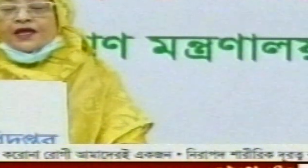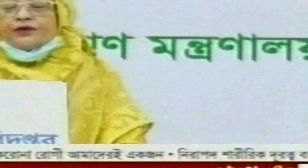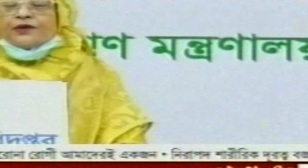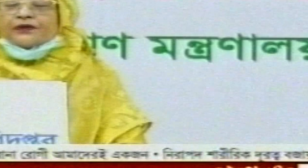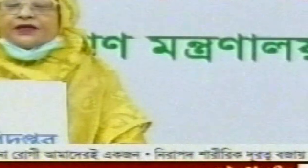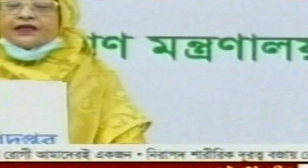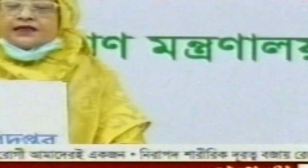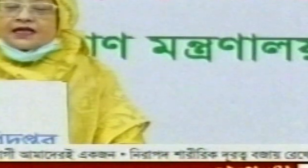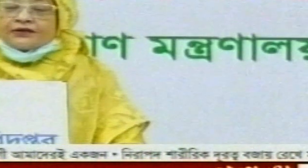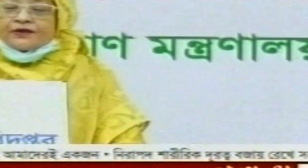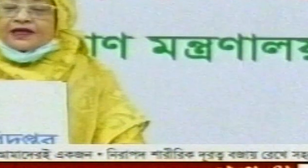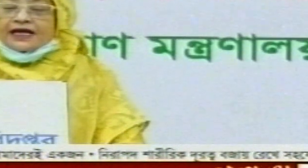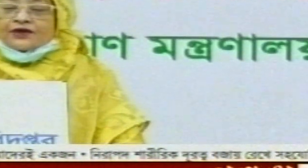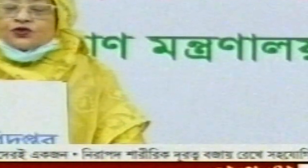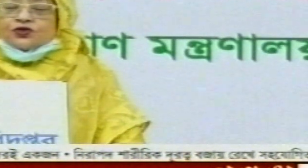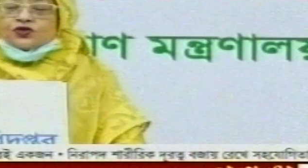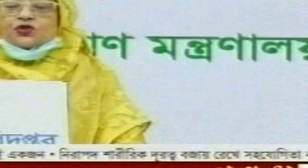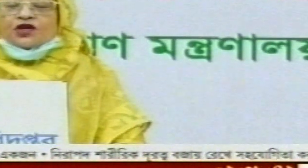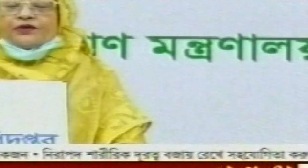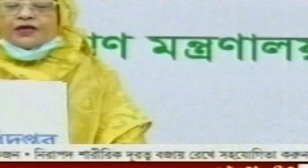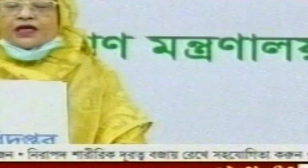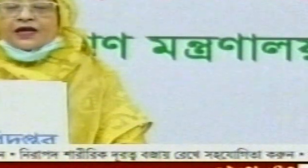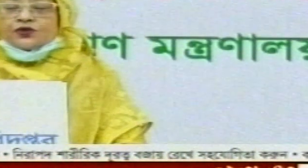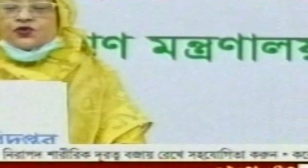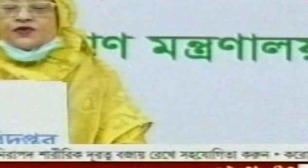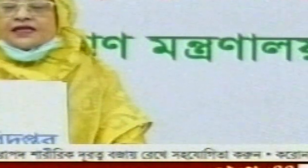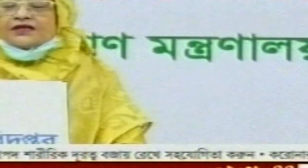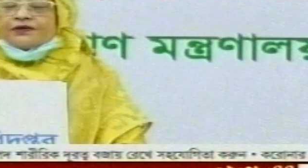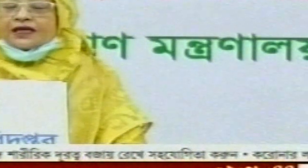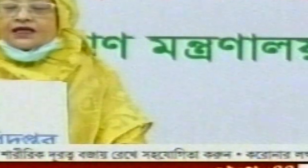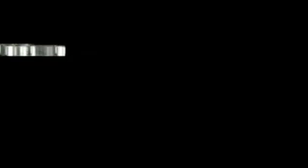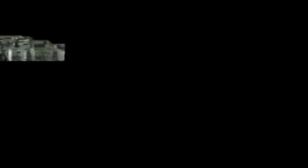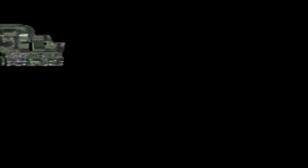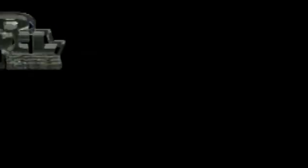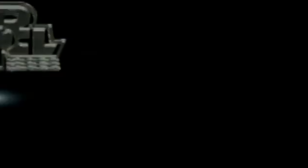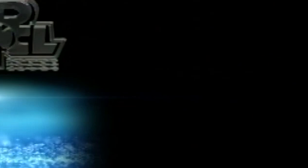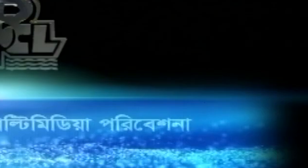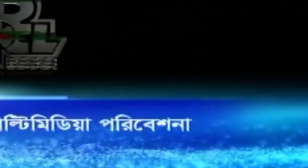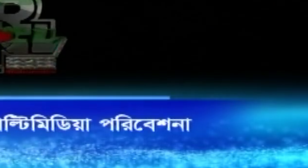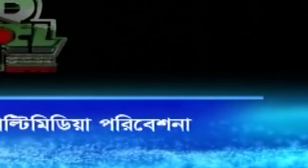বিভাগ ভিত্তিক ঢাকা বিভাগে 11 জন, চট্টগ্রাম বিভাগে 12 জন, সিলেট বিভাগে